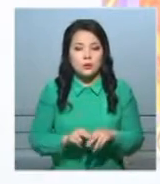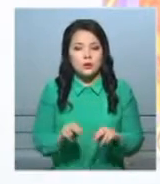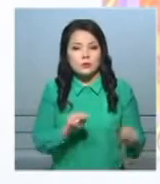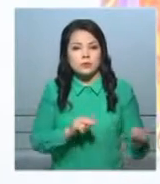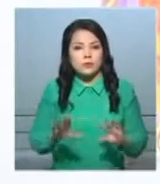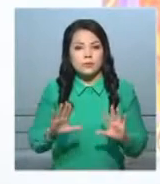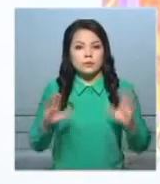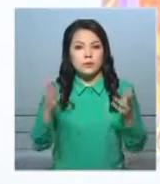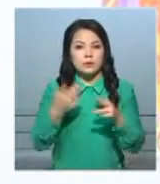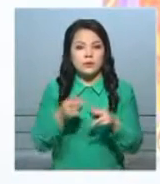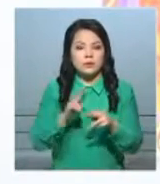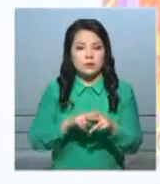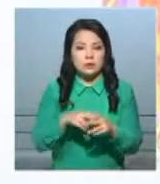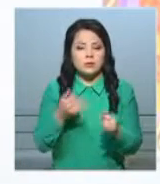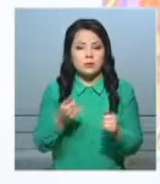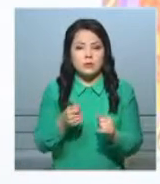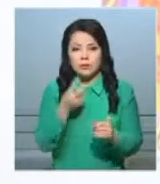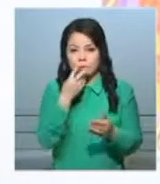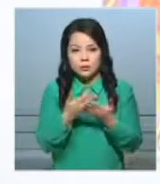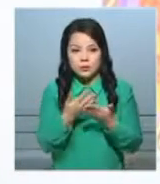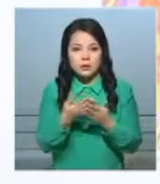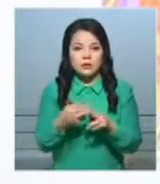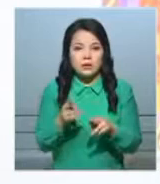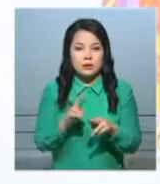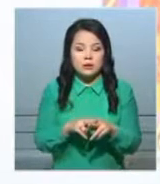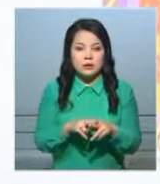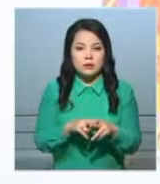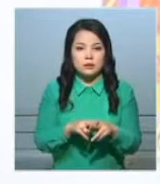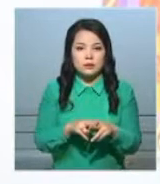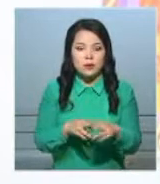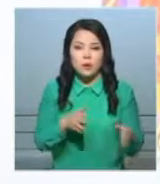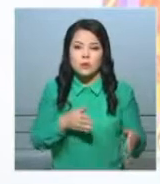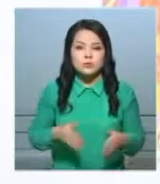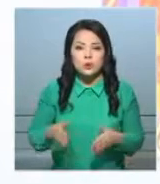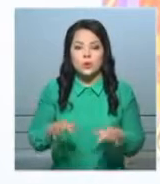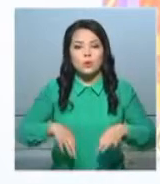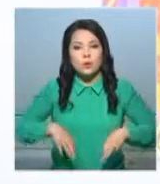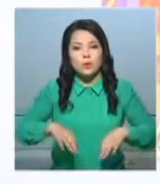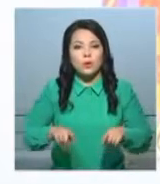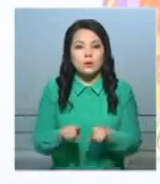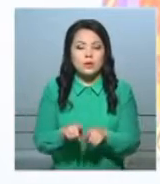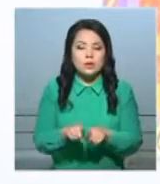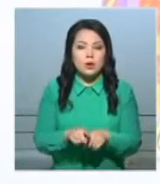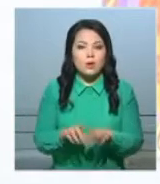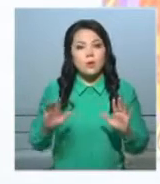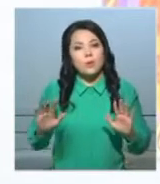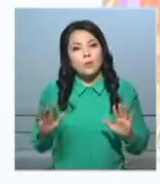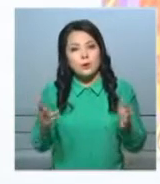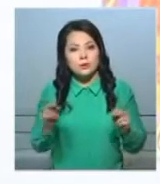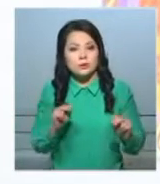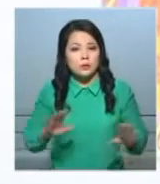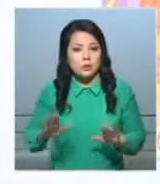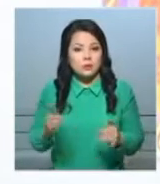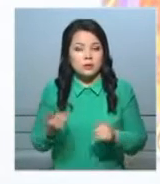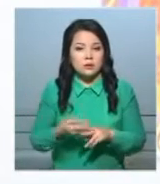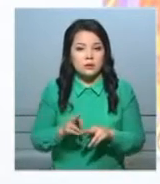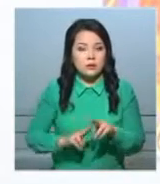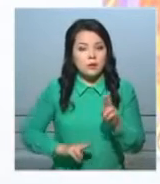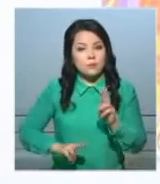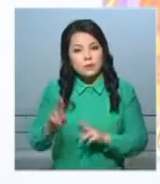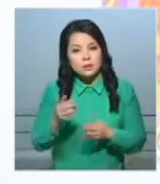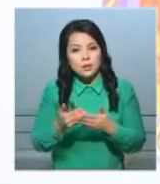оқиға түспеуді және жол көлік оқиғаларында өзін қалай ұстау керек